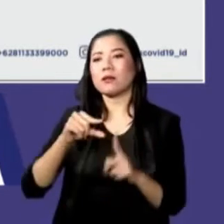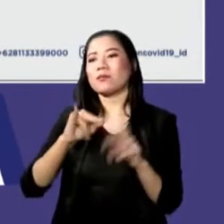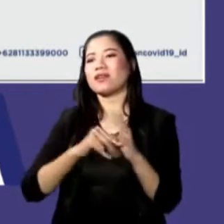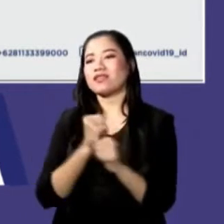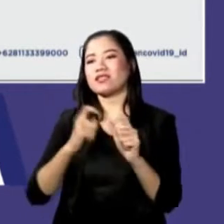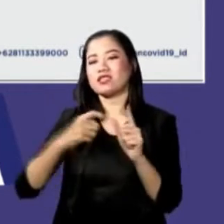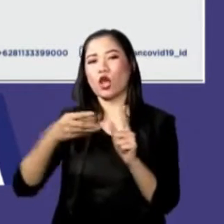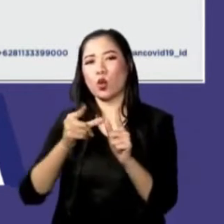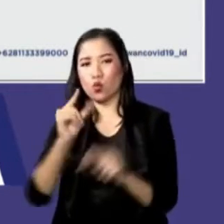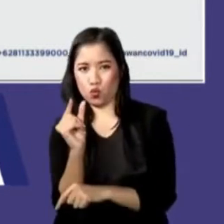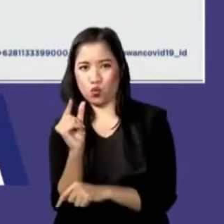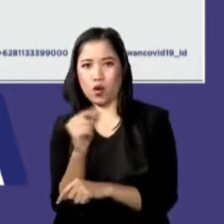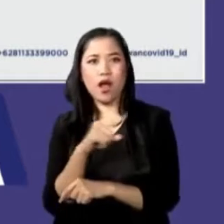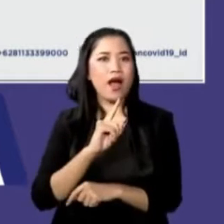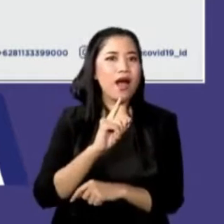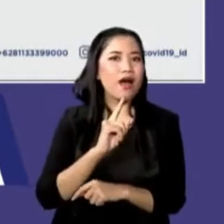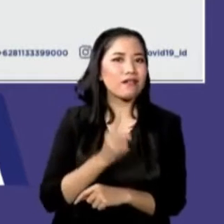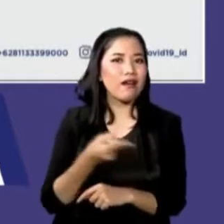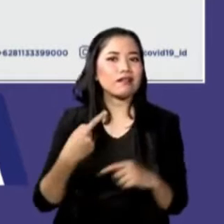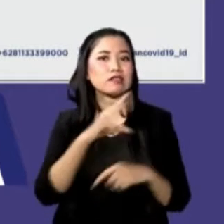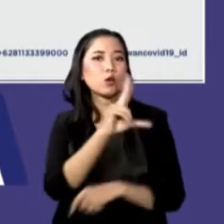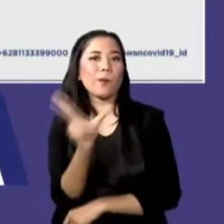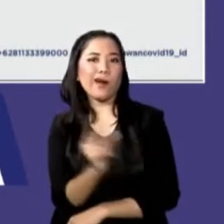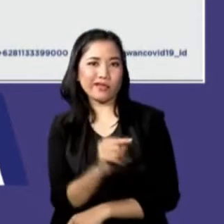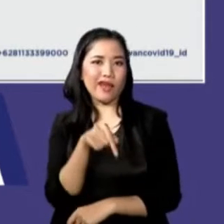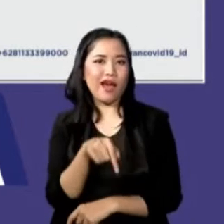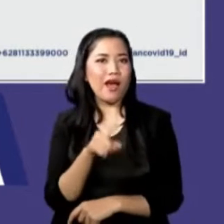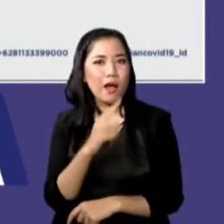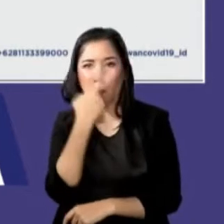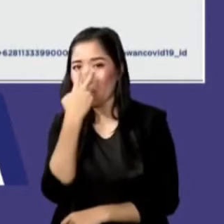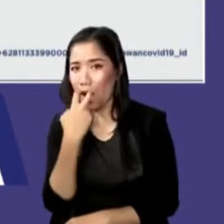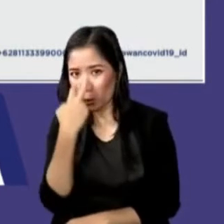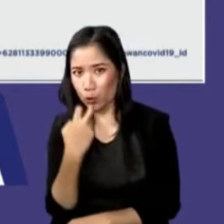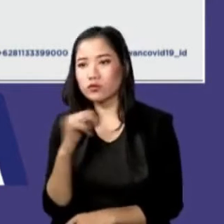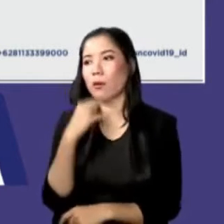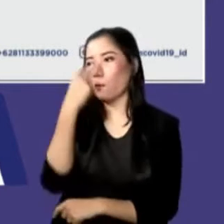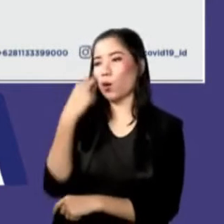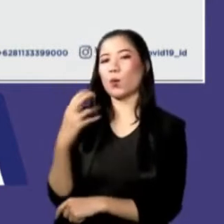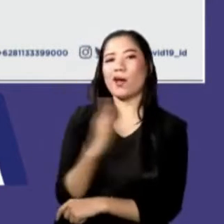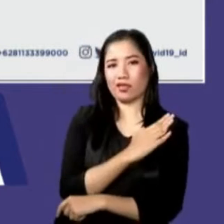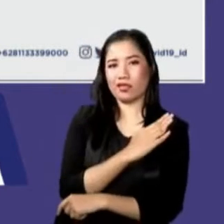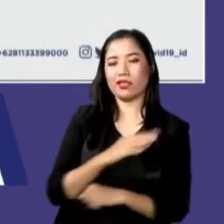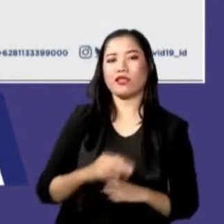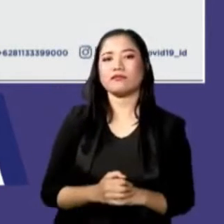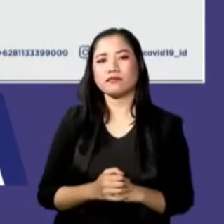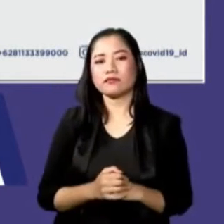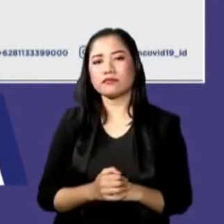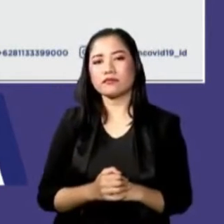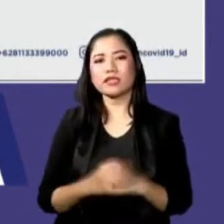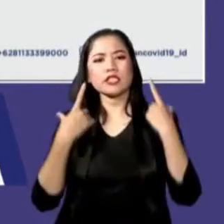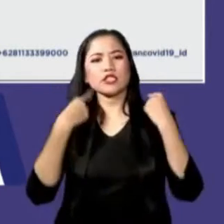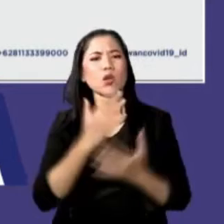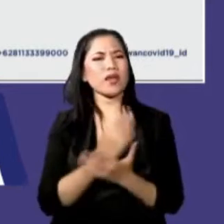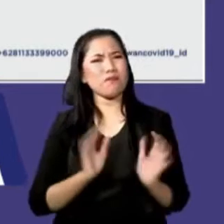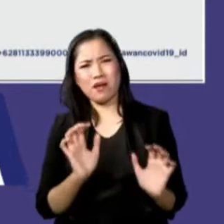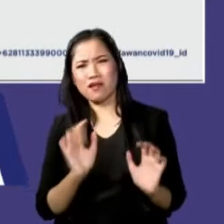Pringsewu, dari Jawa Barat adalah Bandung dan Bandung Barat, dari Jawa Tengah